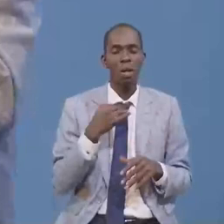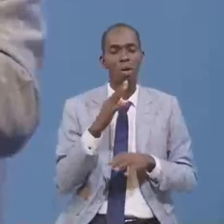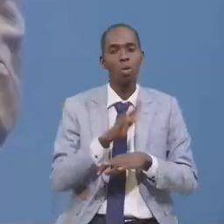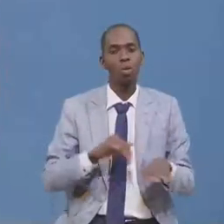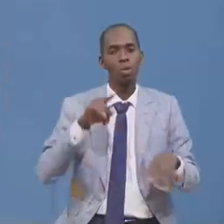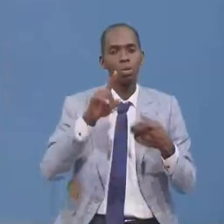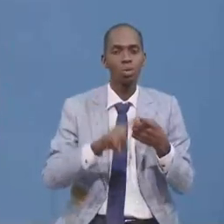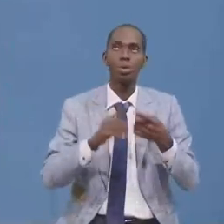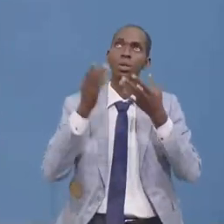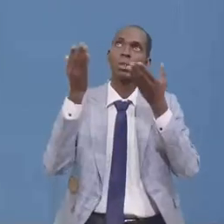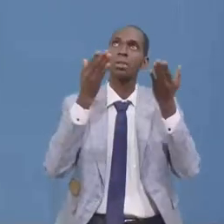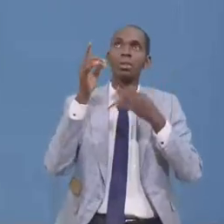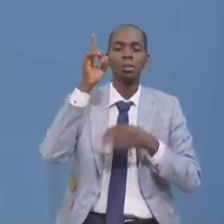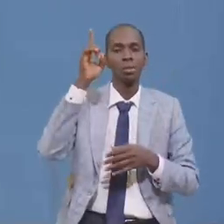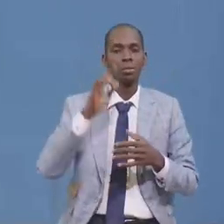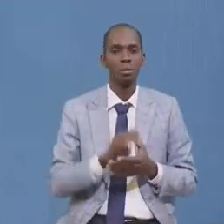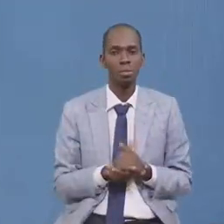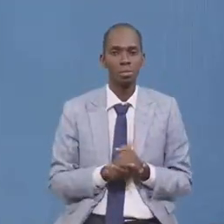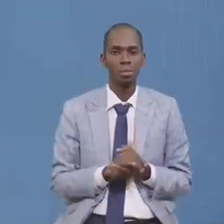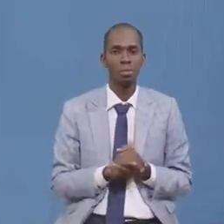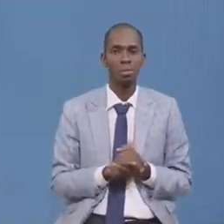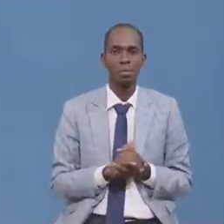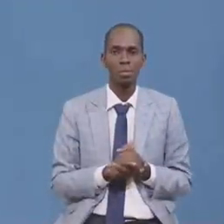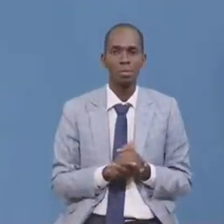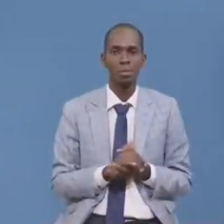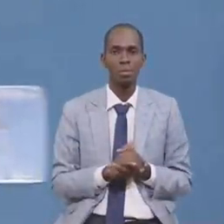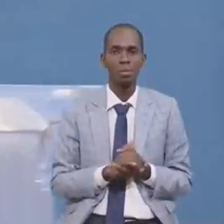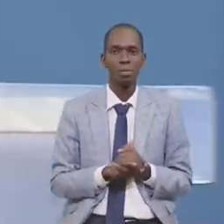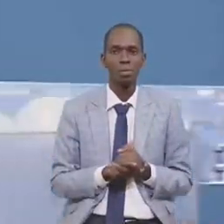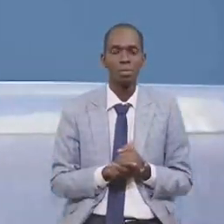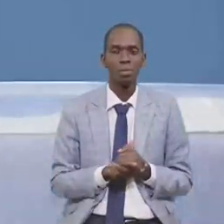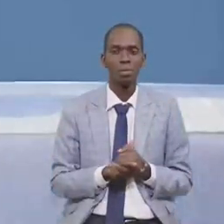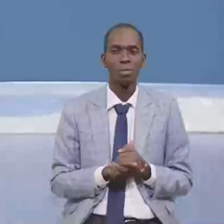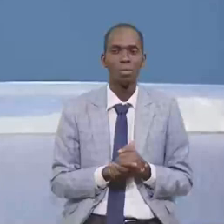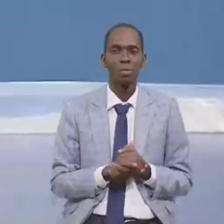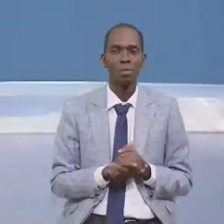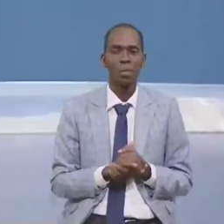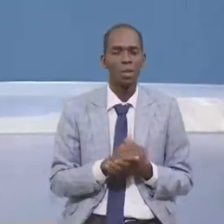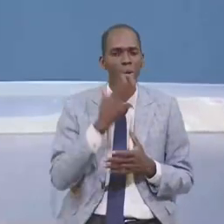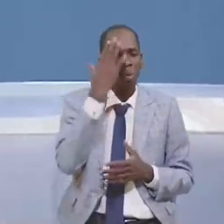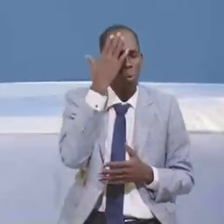t'a identifié parmi ceux qui étaient sauvés au même moment que toi et il t'a appelé pour le service. Pourquoi?